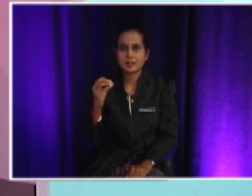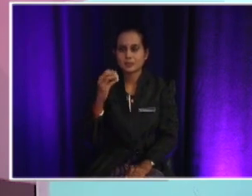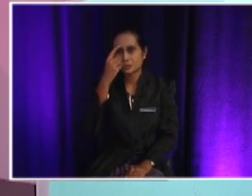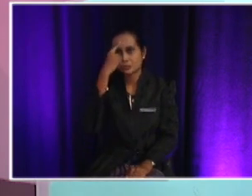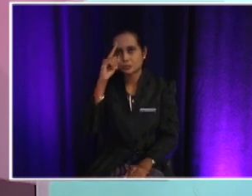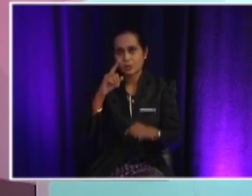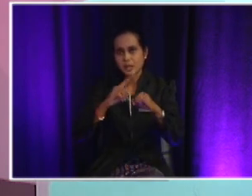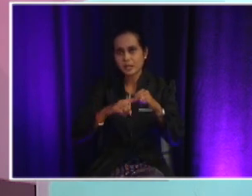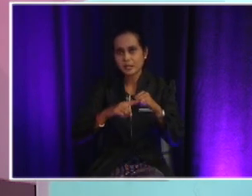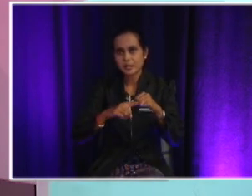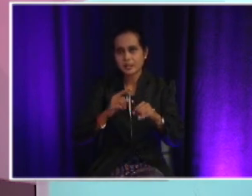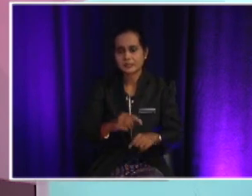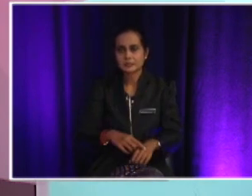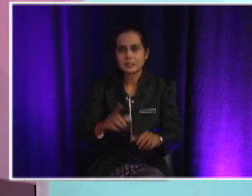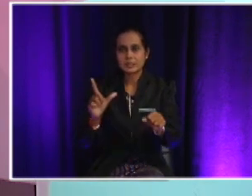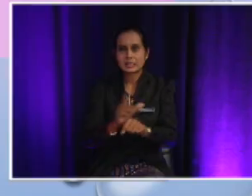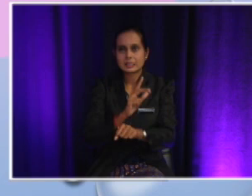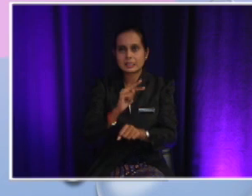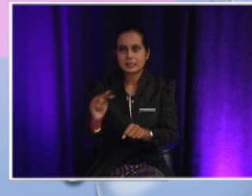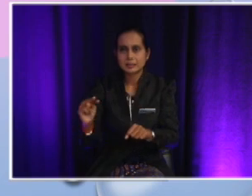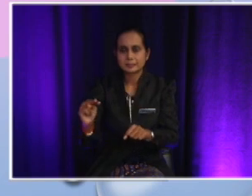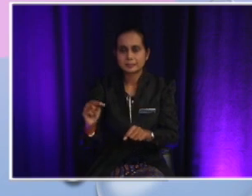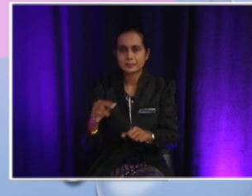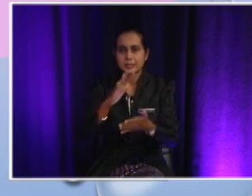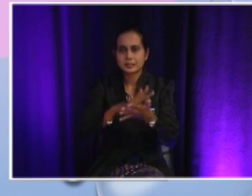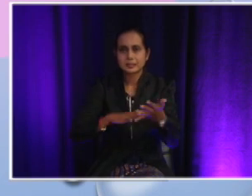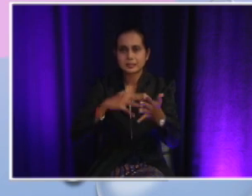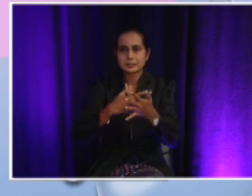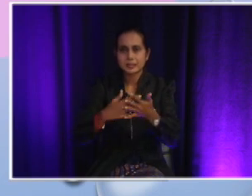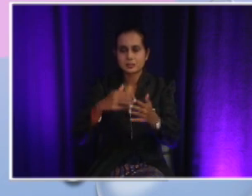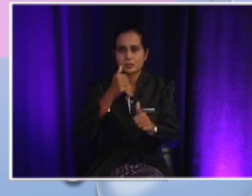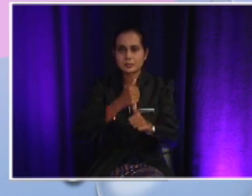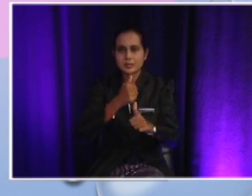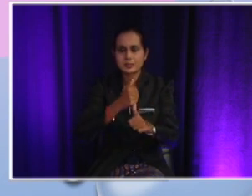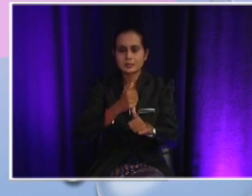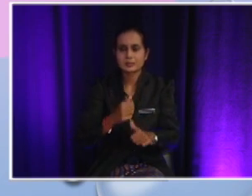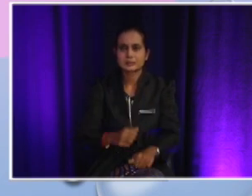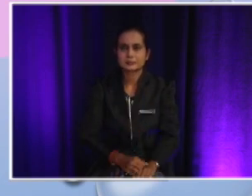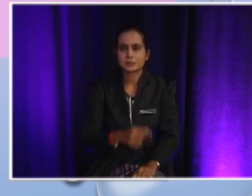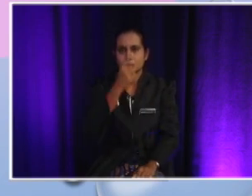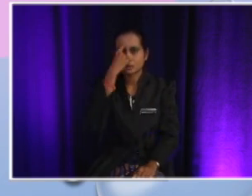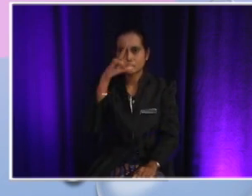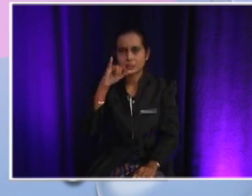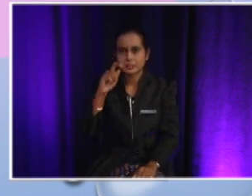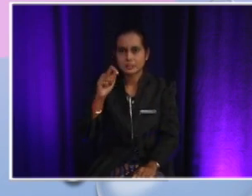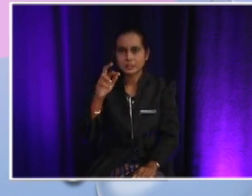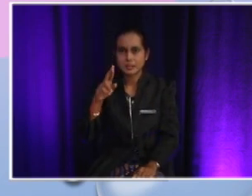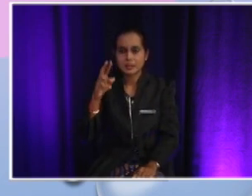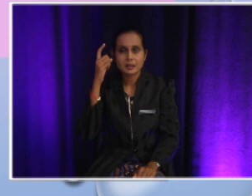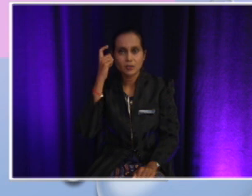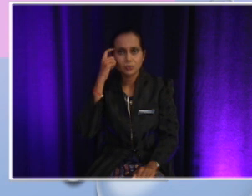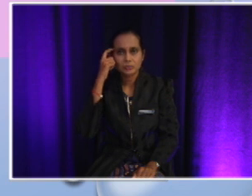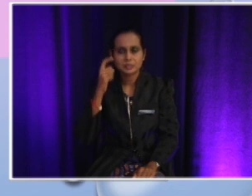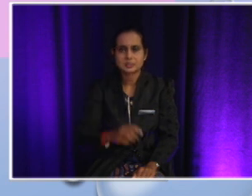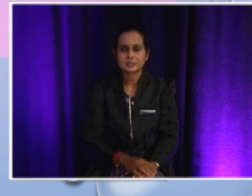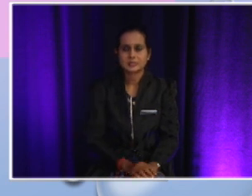yang terakhir, okey, lengkapkan jadual kebenaran bagi litar logik yang dicadangkan. Okey, letak di sini. Okey, kita nak lengkapkan jadual kebenaran,